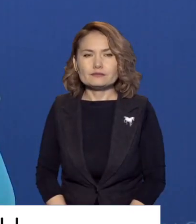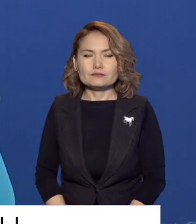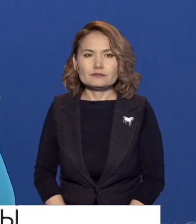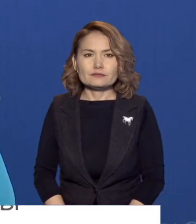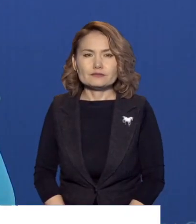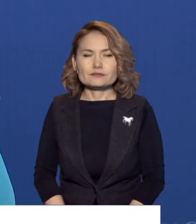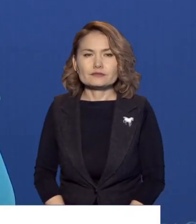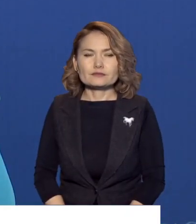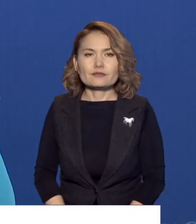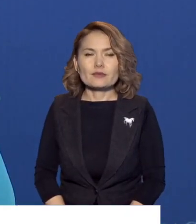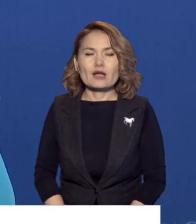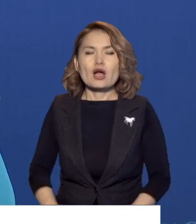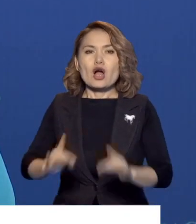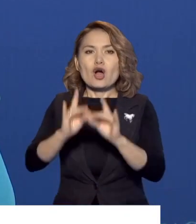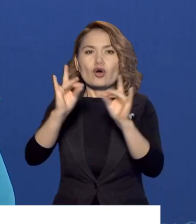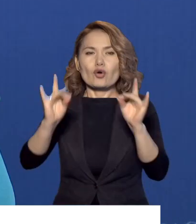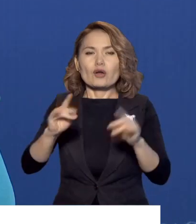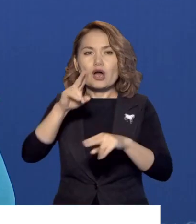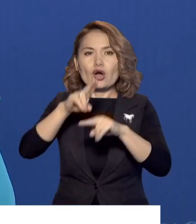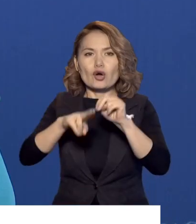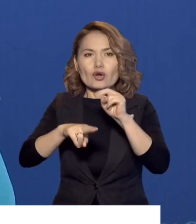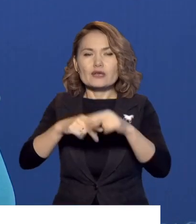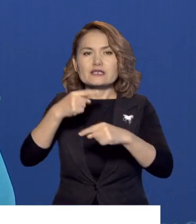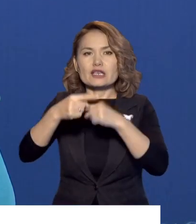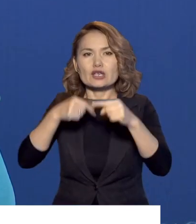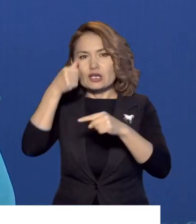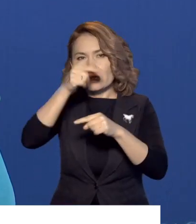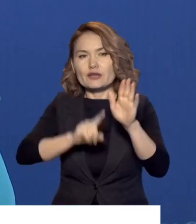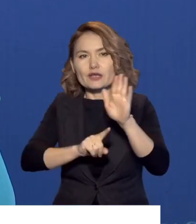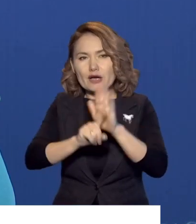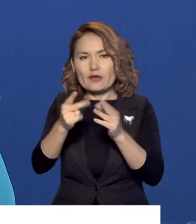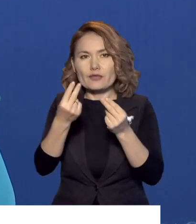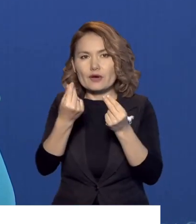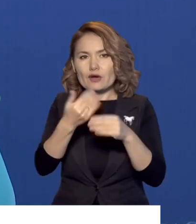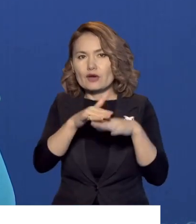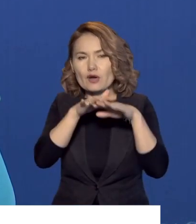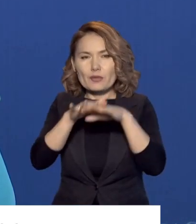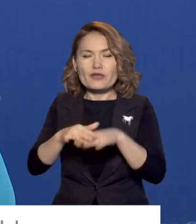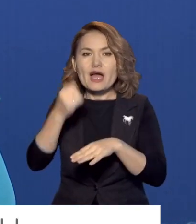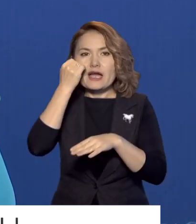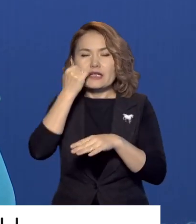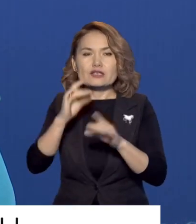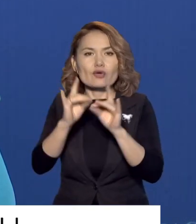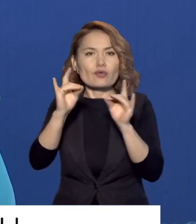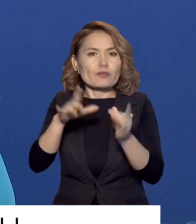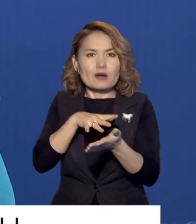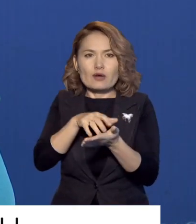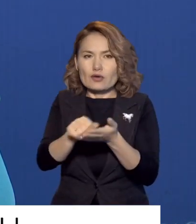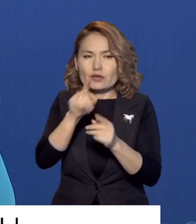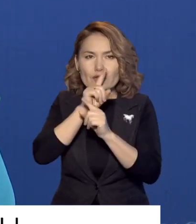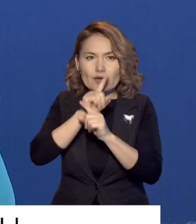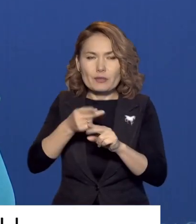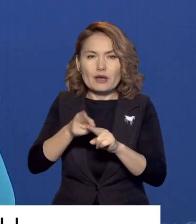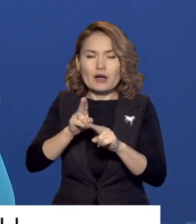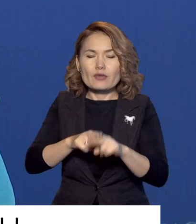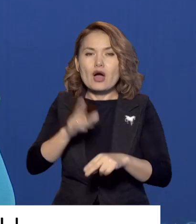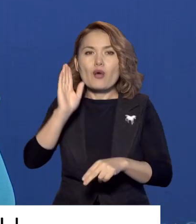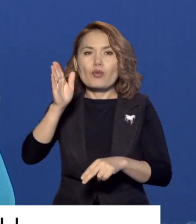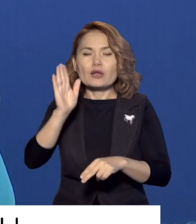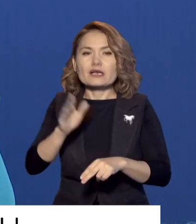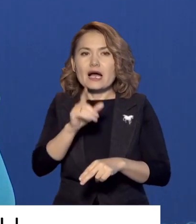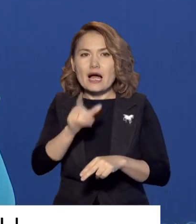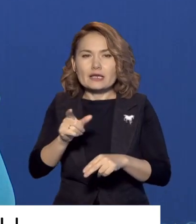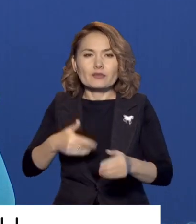жасамақ. Көпір құрылысы келесі жылы басталады. Қомақты қаржы бөлінбек. Алайда ескі көпір бұзылмайды. Ол болашақта жаяу жүргіншілер өткелі